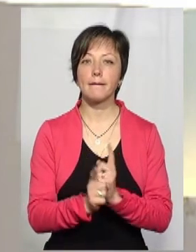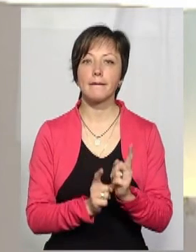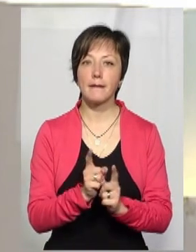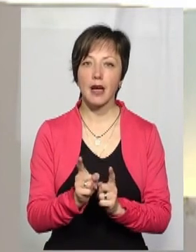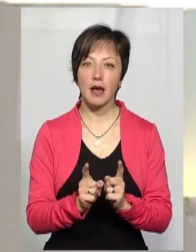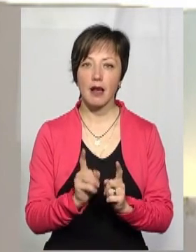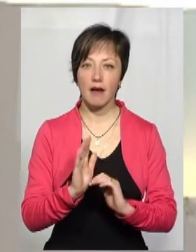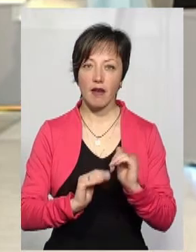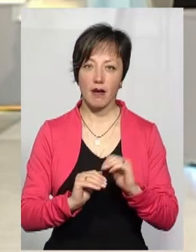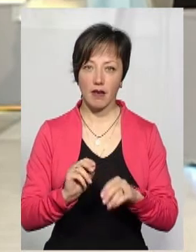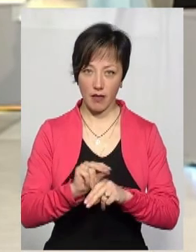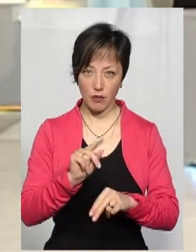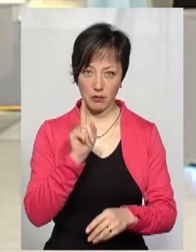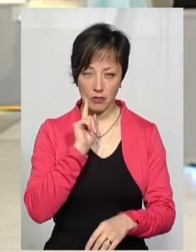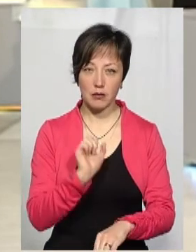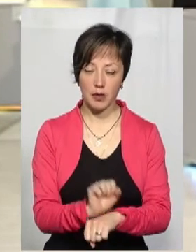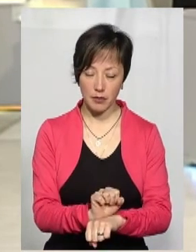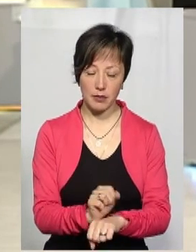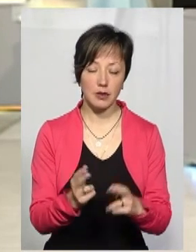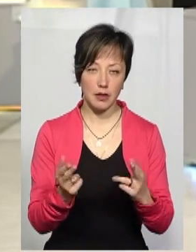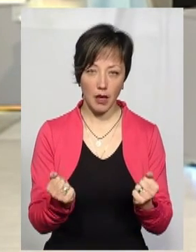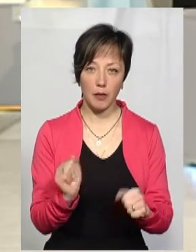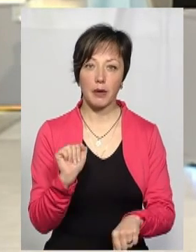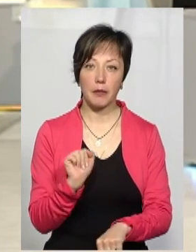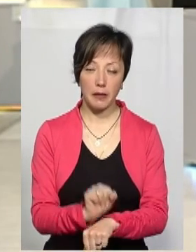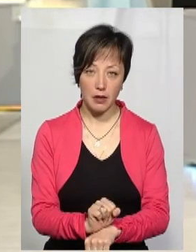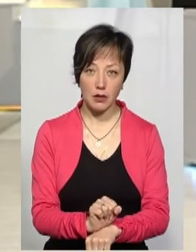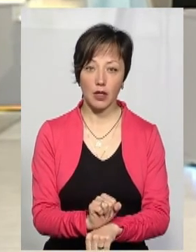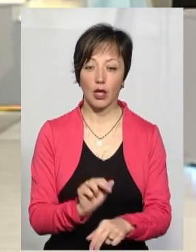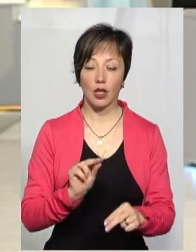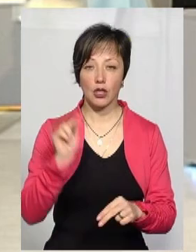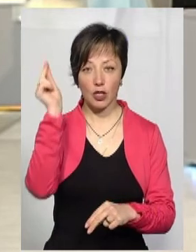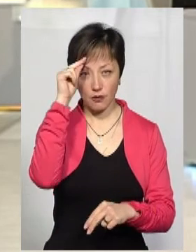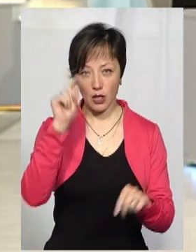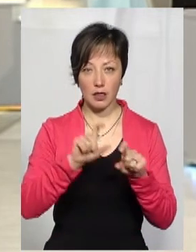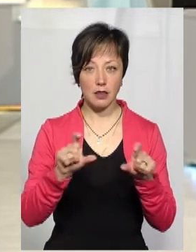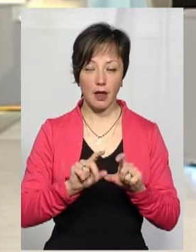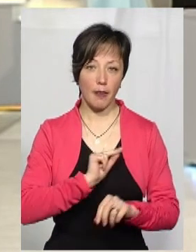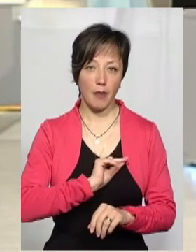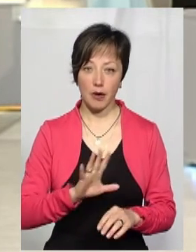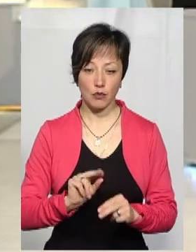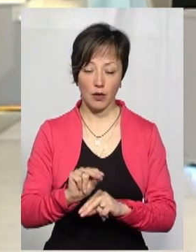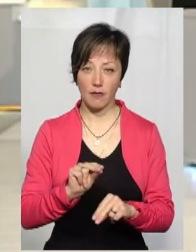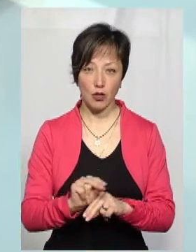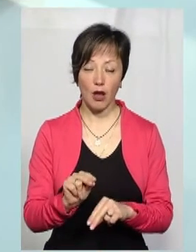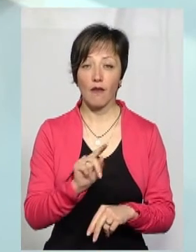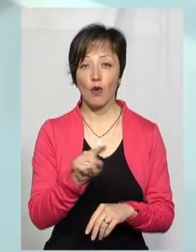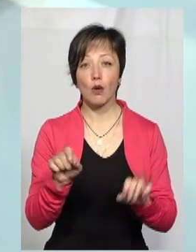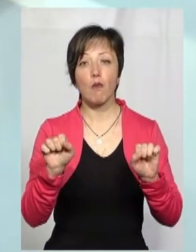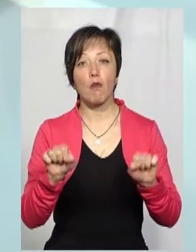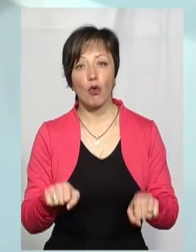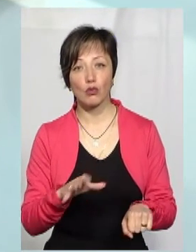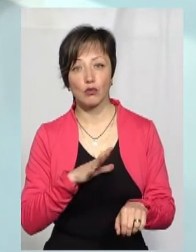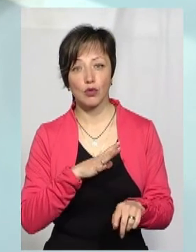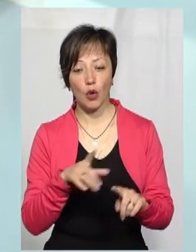Перекваліфікація поки що це припинено. Так, припинено, тому що да, навчальні заклади не працюють, не навчають. Вони можуть